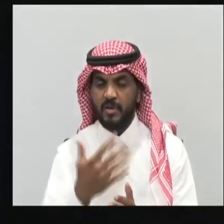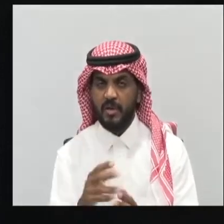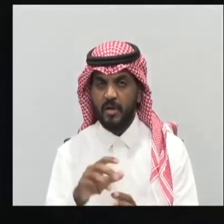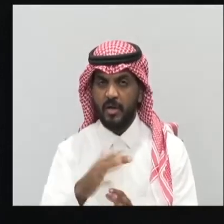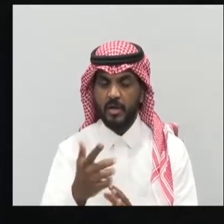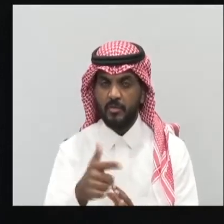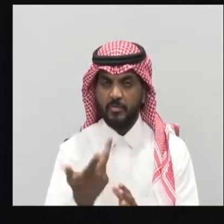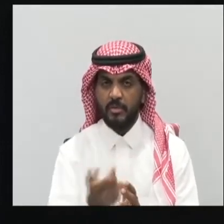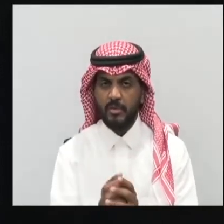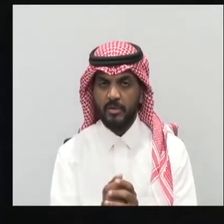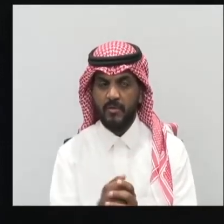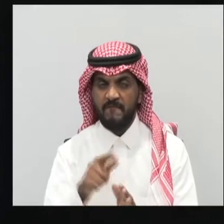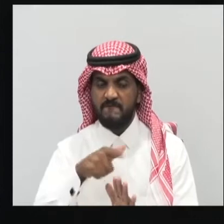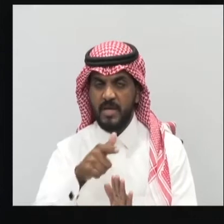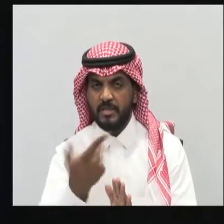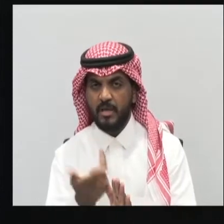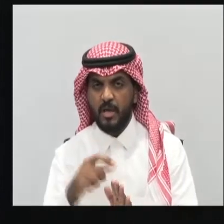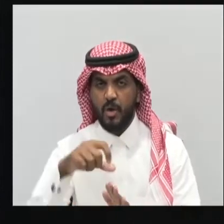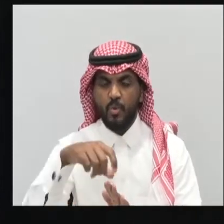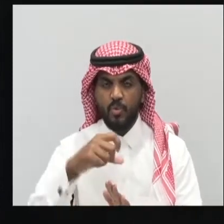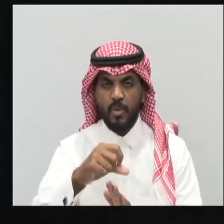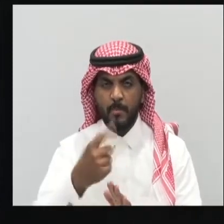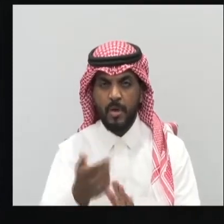ماذا؟ فتحة أم ضمة أم كسرة؟